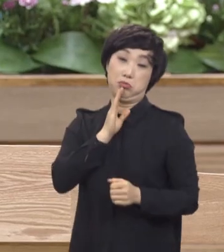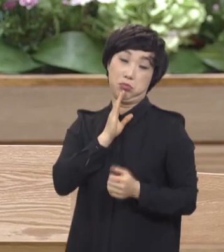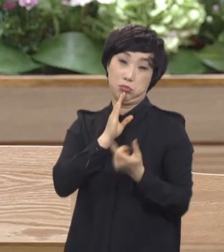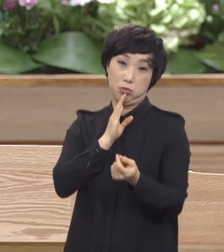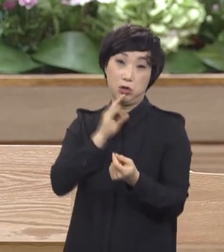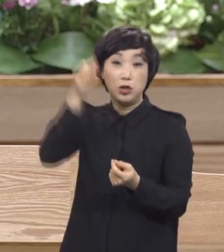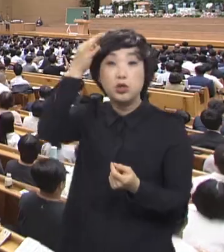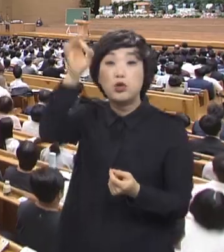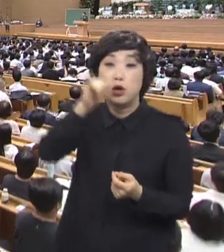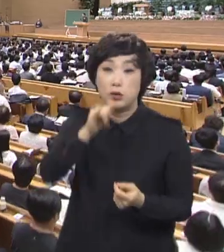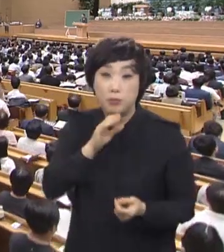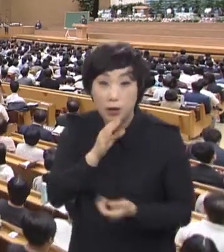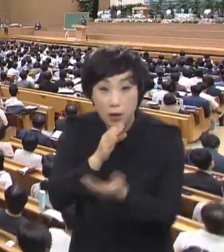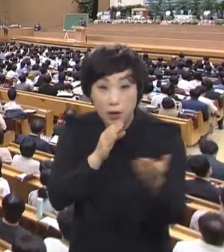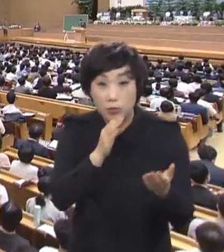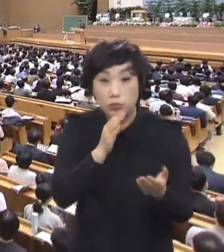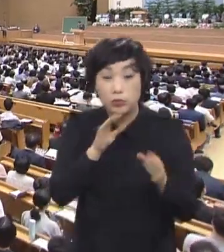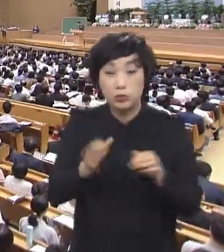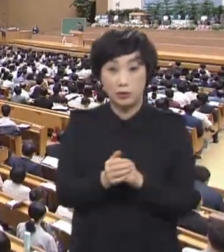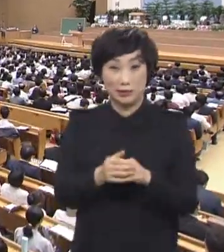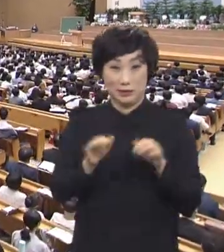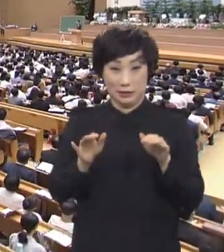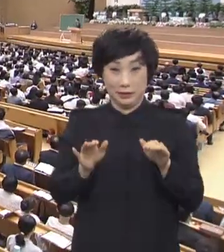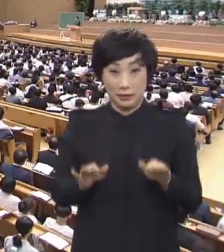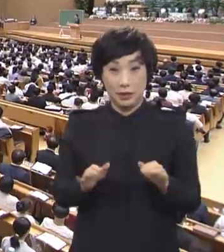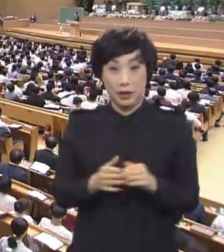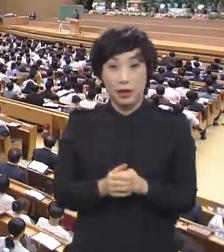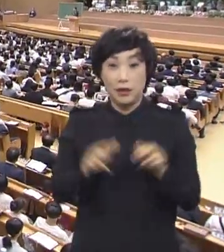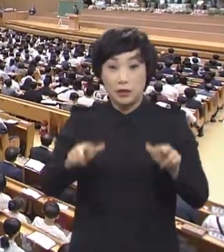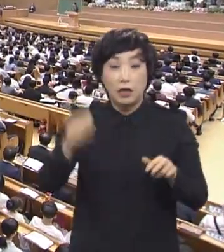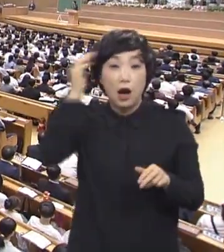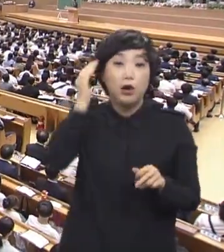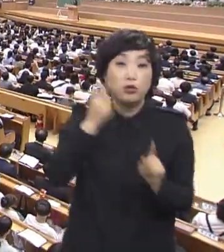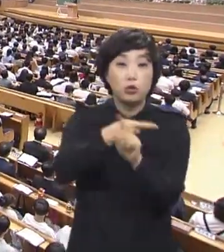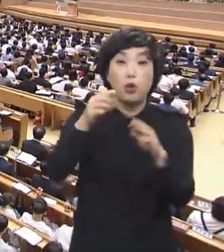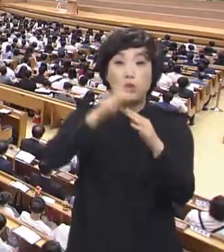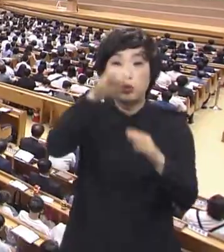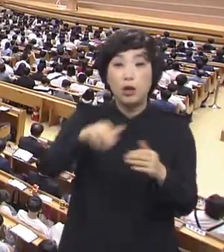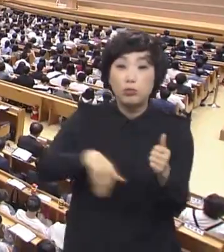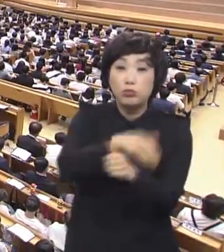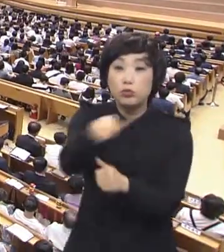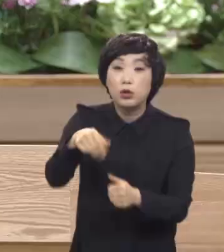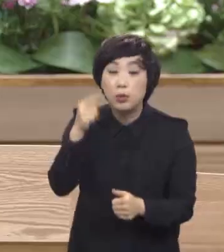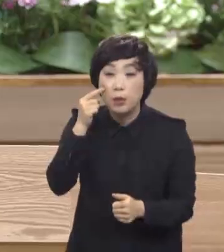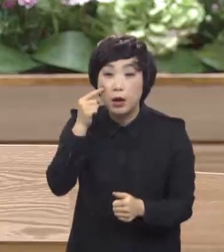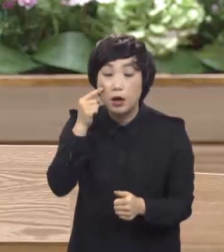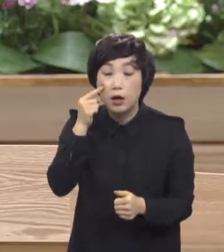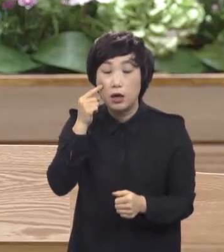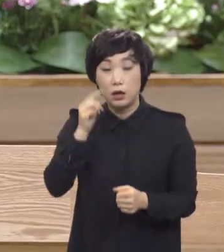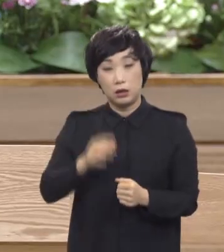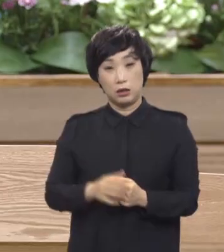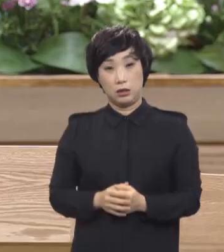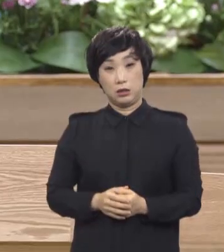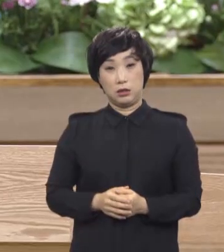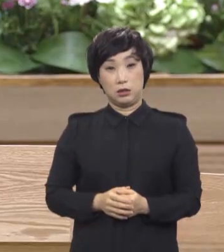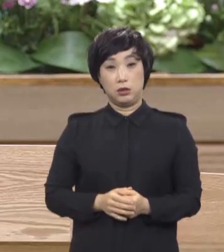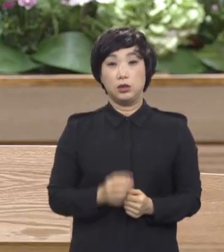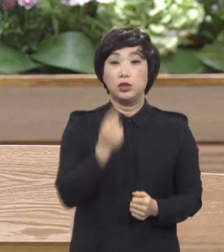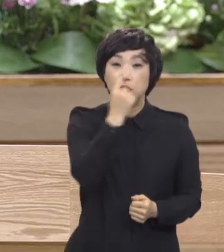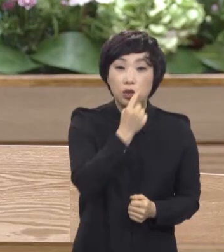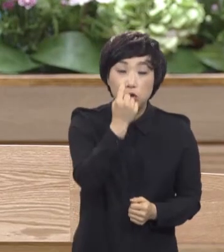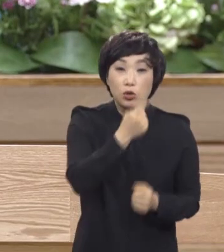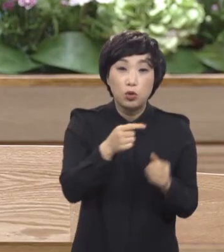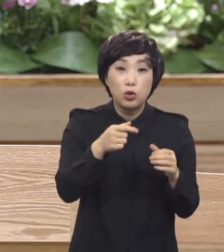없다 이 말입니다 그런데 지금 한국교회는 그러냐 한국교회는 합리주의